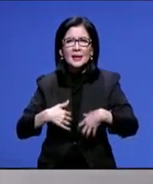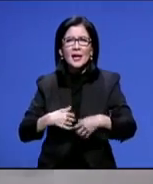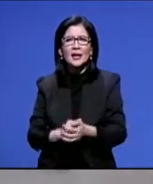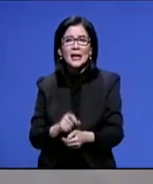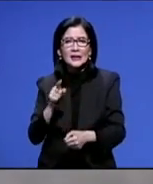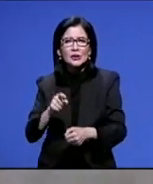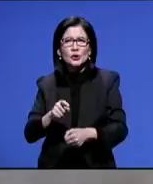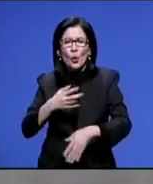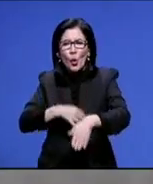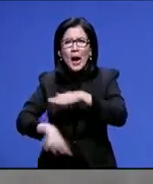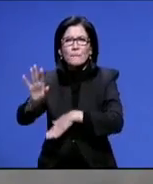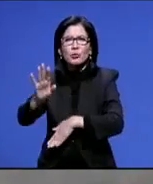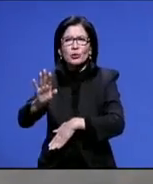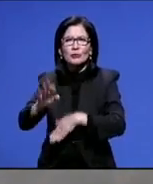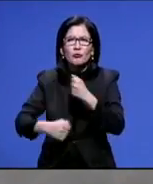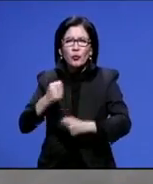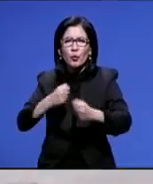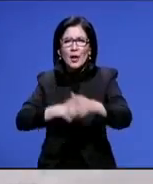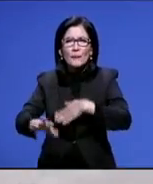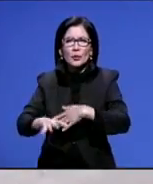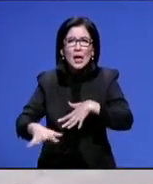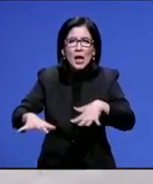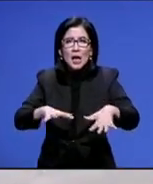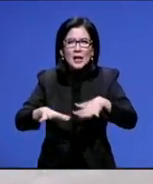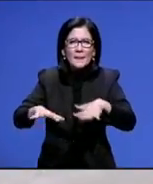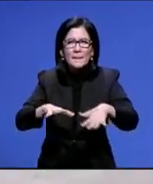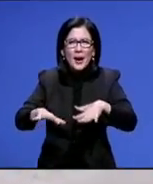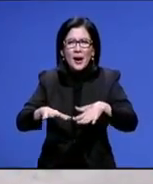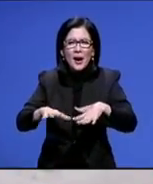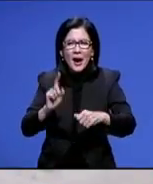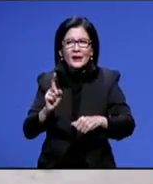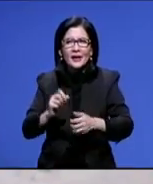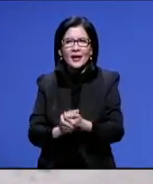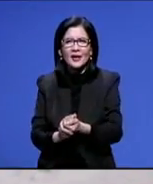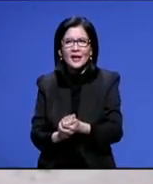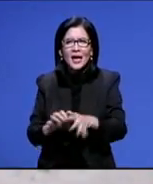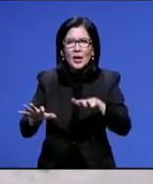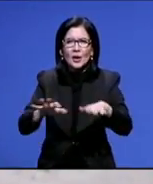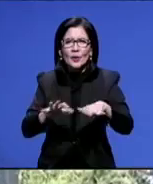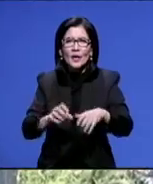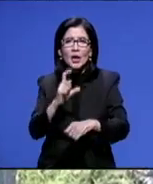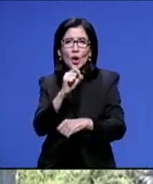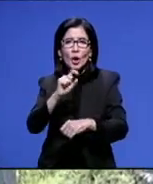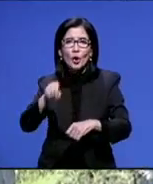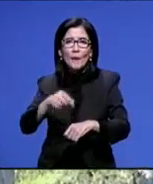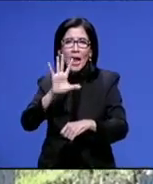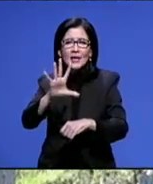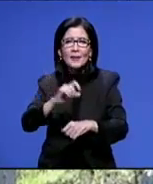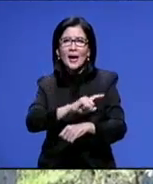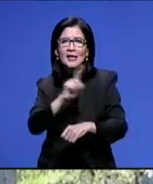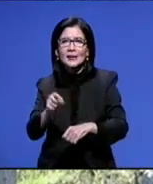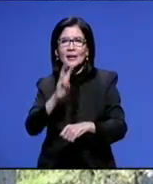Tengger lari menyelamatkan diri. Gempa tremor pun masih dirasakan dengan kekuatan amplitudo 0,5 hingga